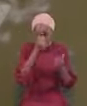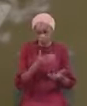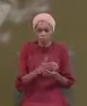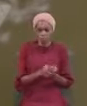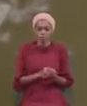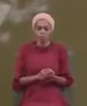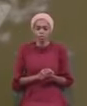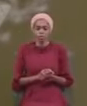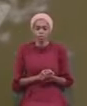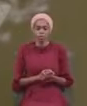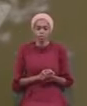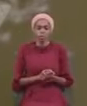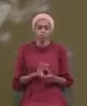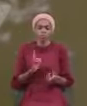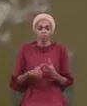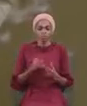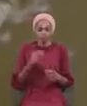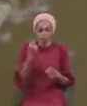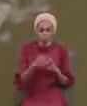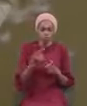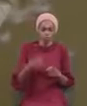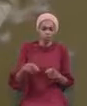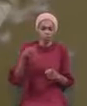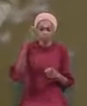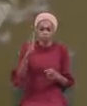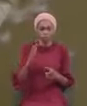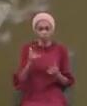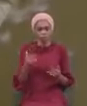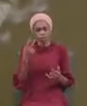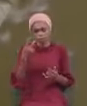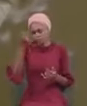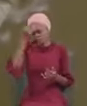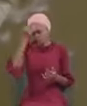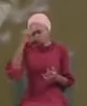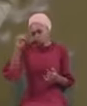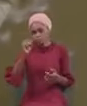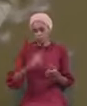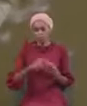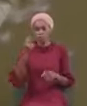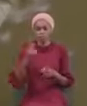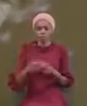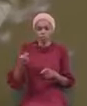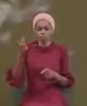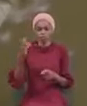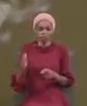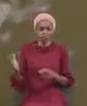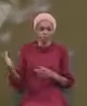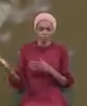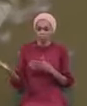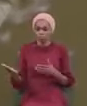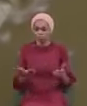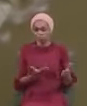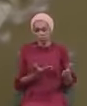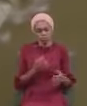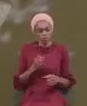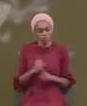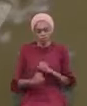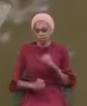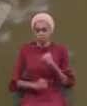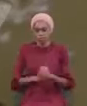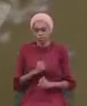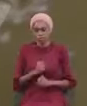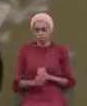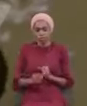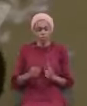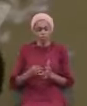qui n'allait pas désobéissance à la Parole de Dieu apporte la souffrance la souffrance on peut pas